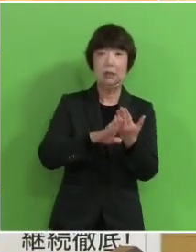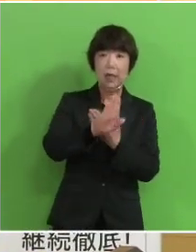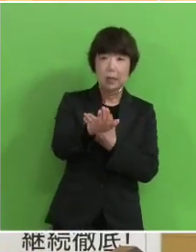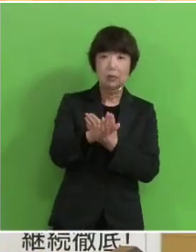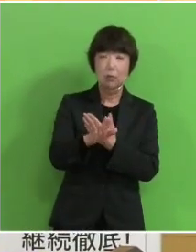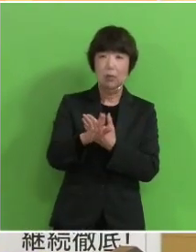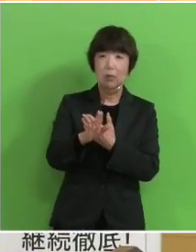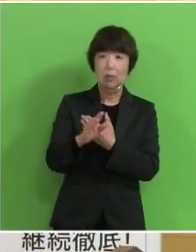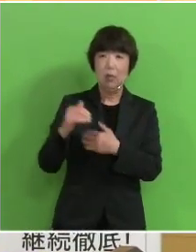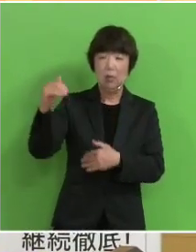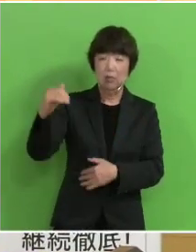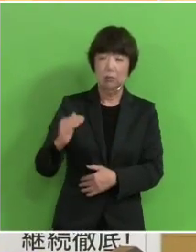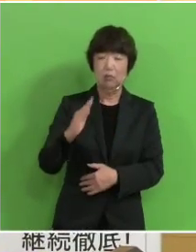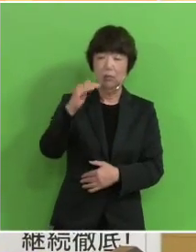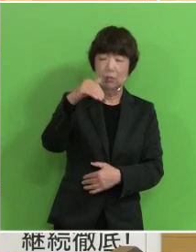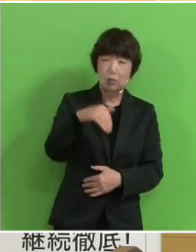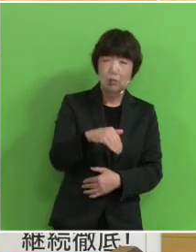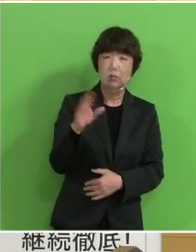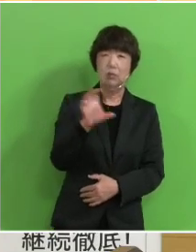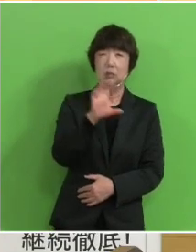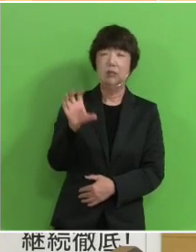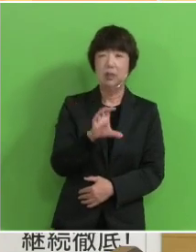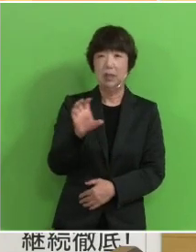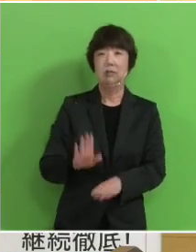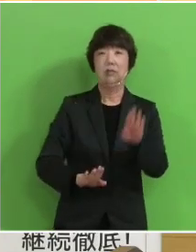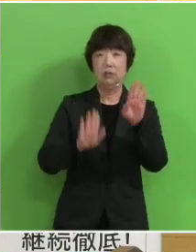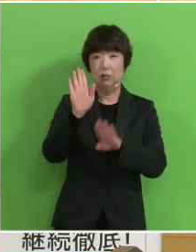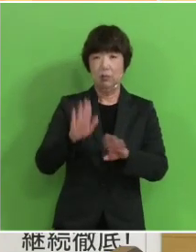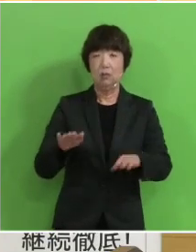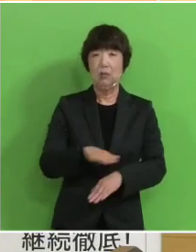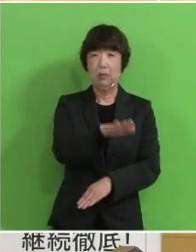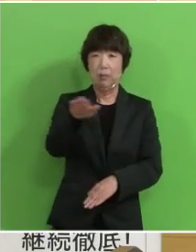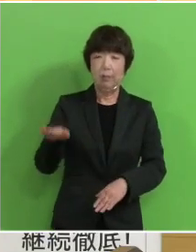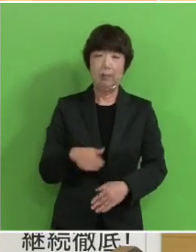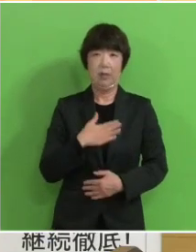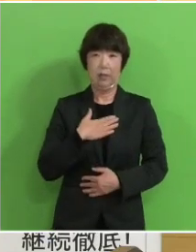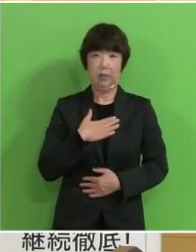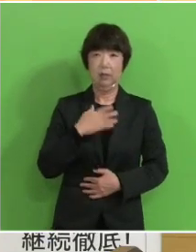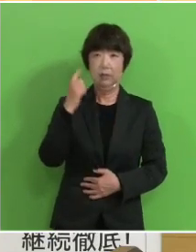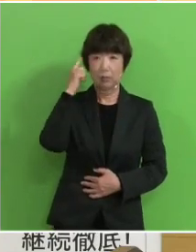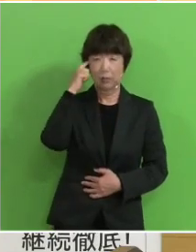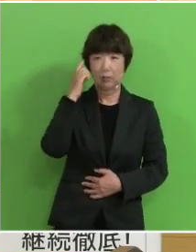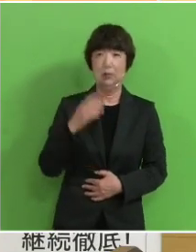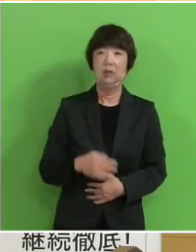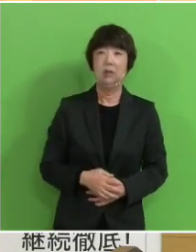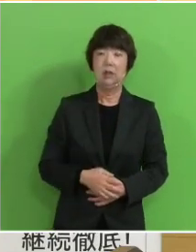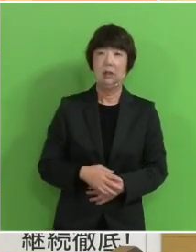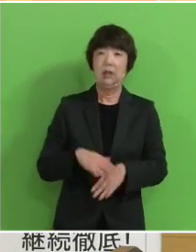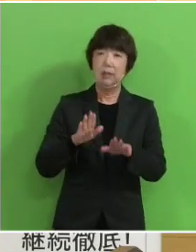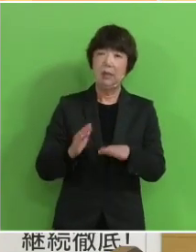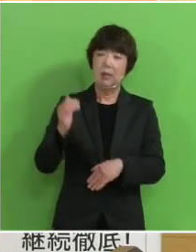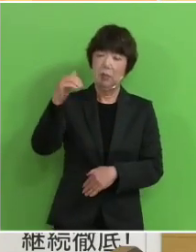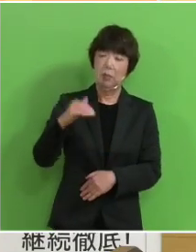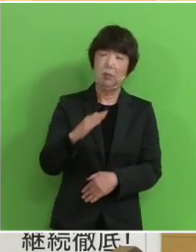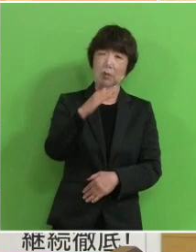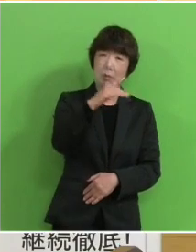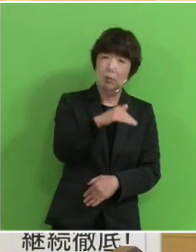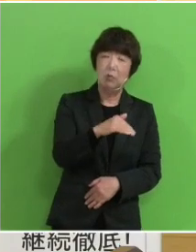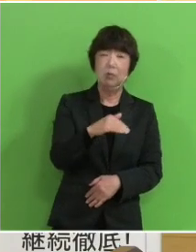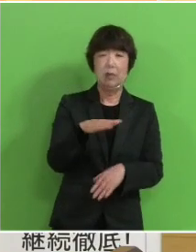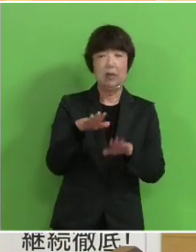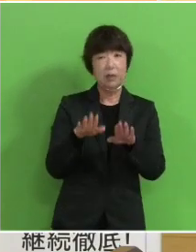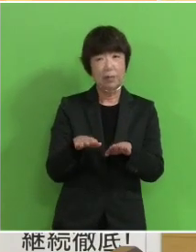増減繰り返していることはご案内の通りでございましてちょっとこういう上下が続くと傾向